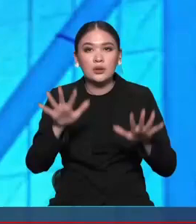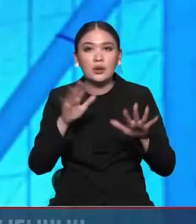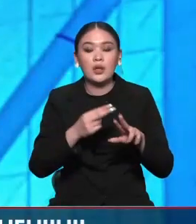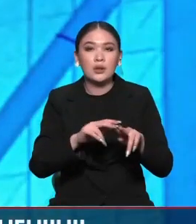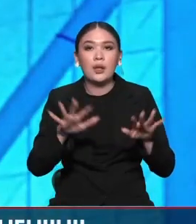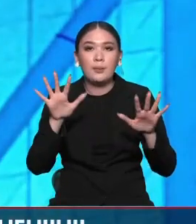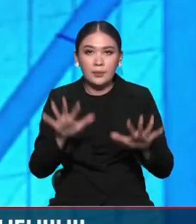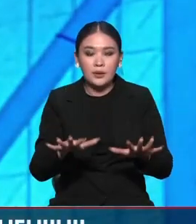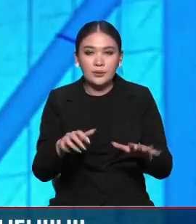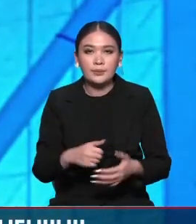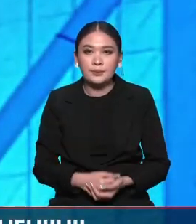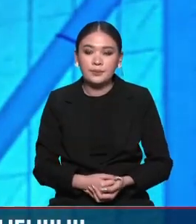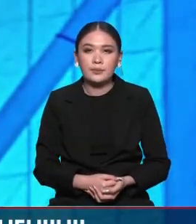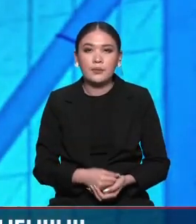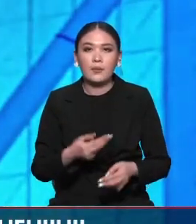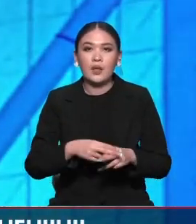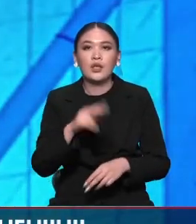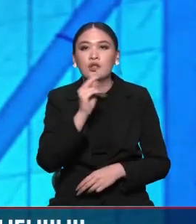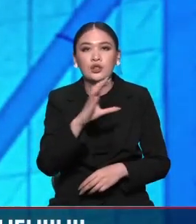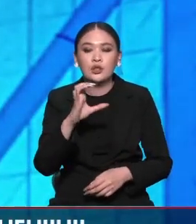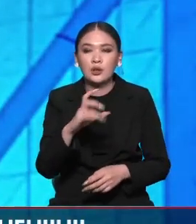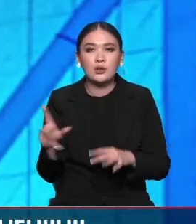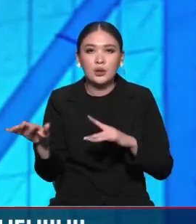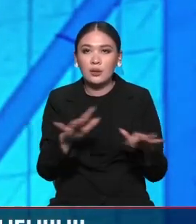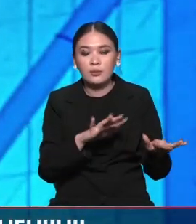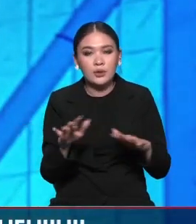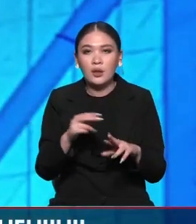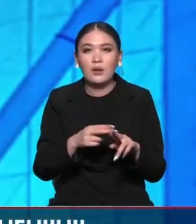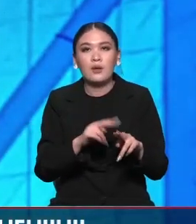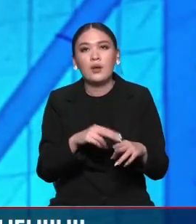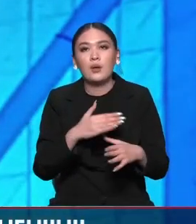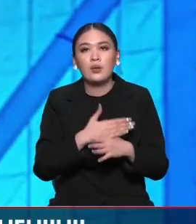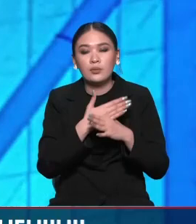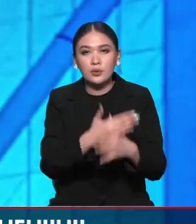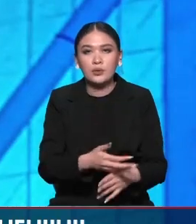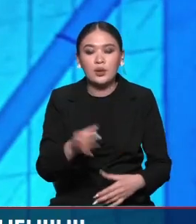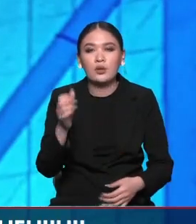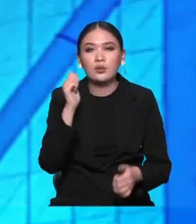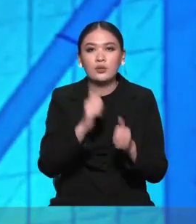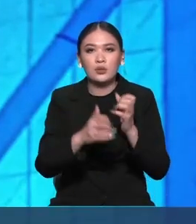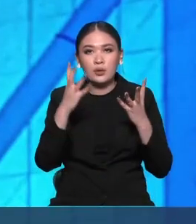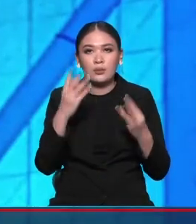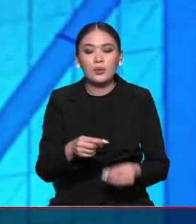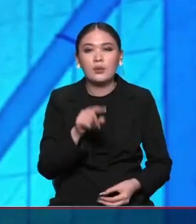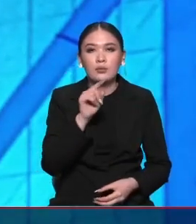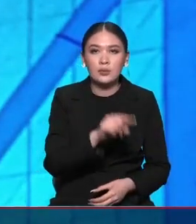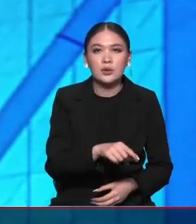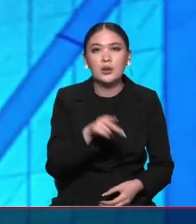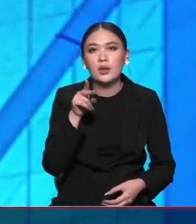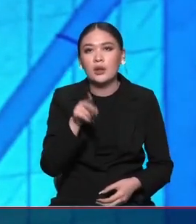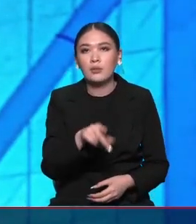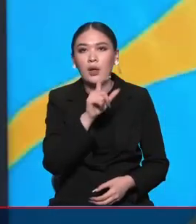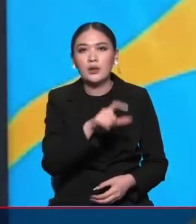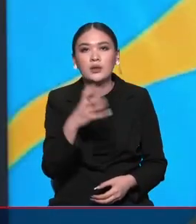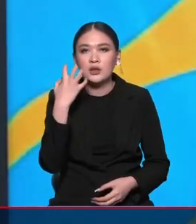өңірлерде төтенше жағдайлар қызметкерлеріне, волонтерларға күнделікті 1000-2000 адамға ыстық тамақпен қамтамасыз